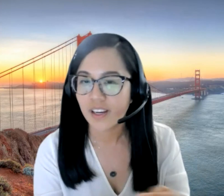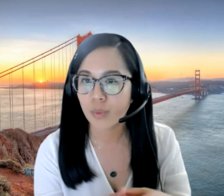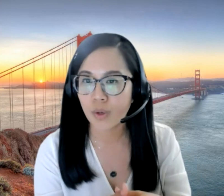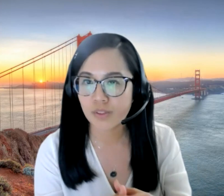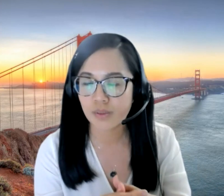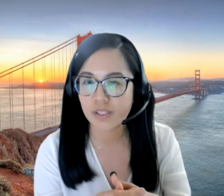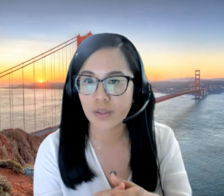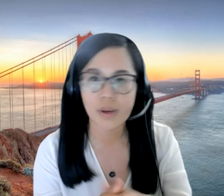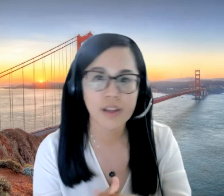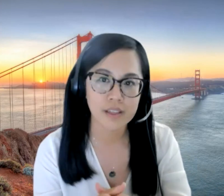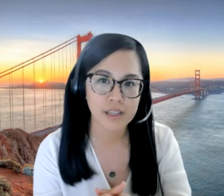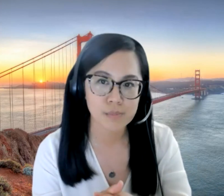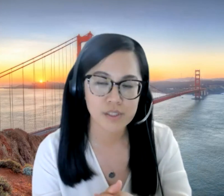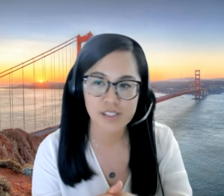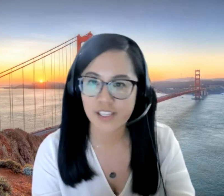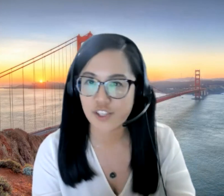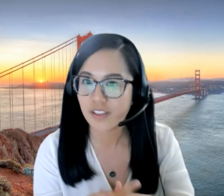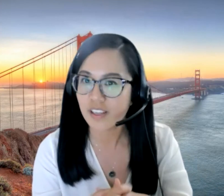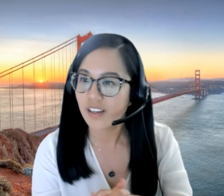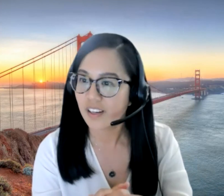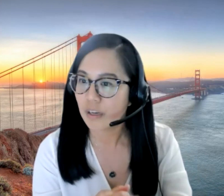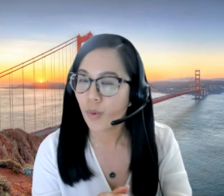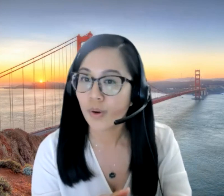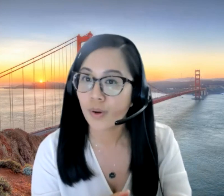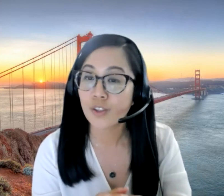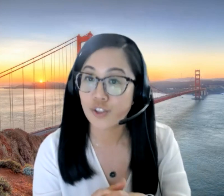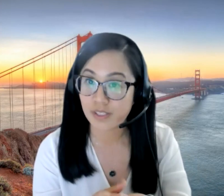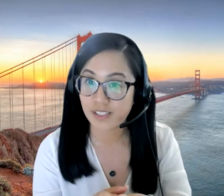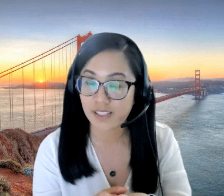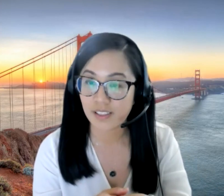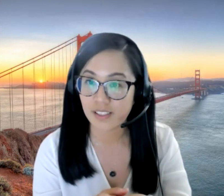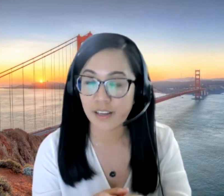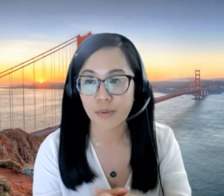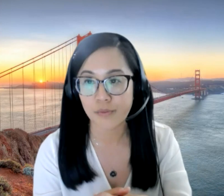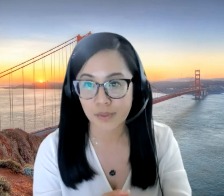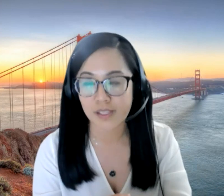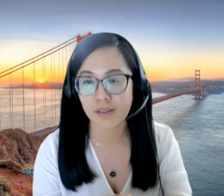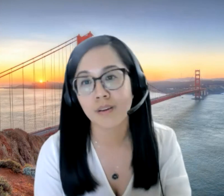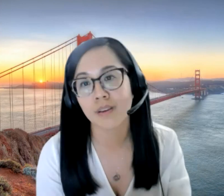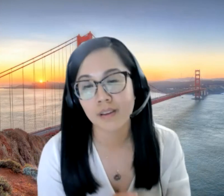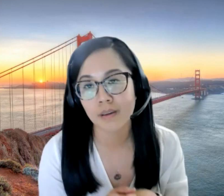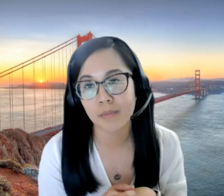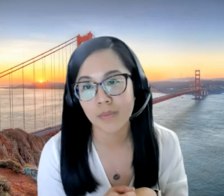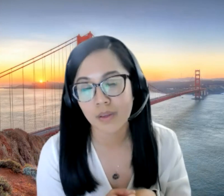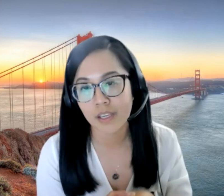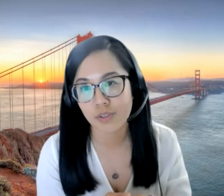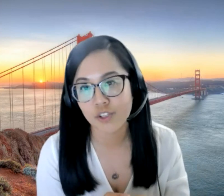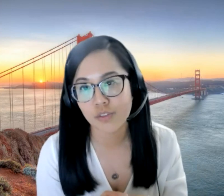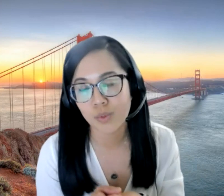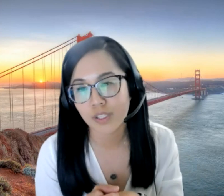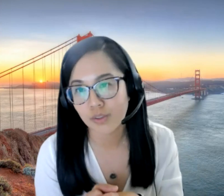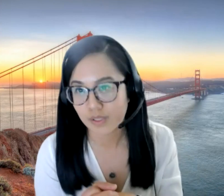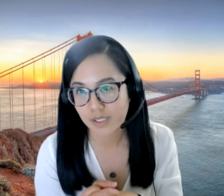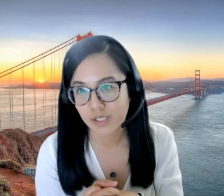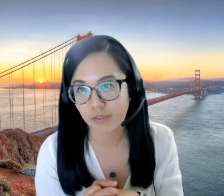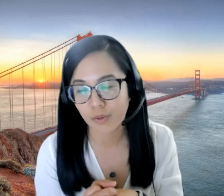and we hope to see you at the next presentation, or on June 16th, now focusing on the age range